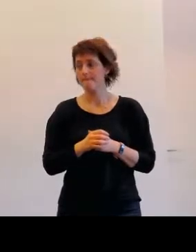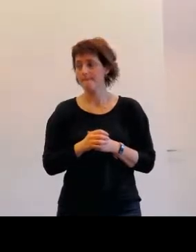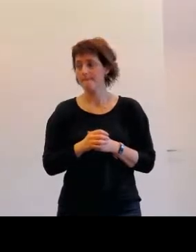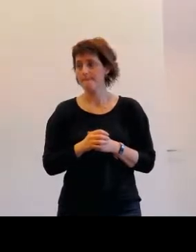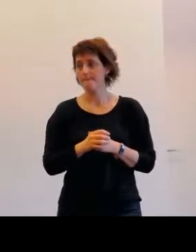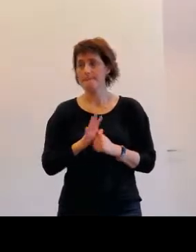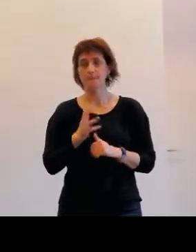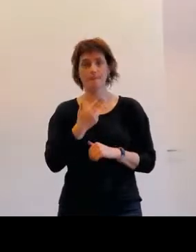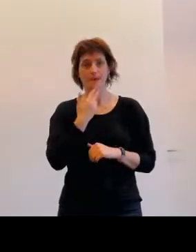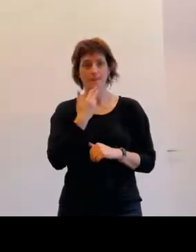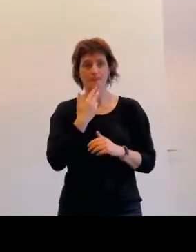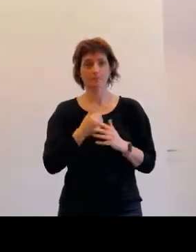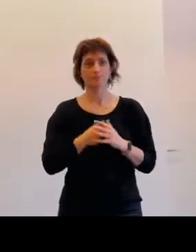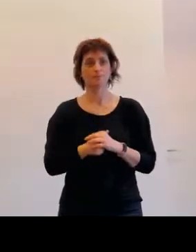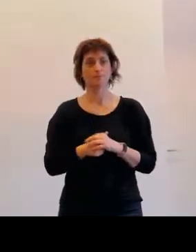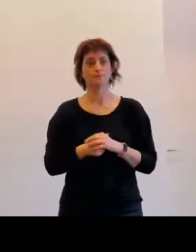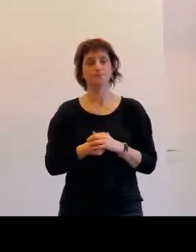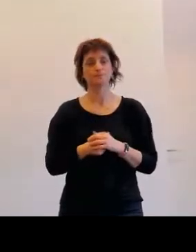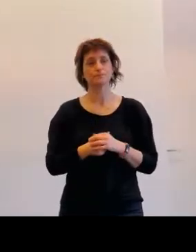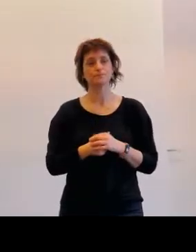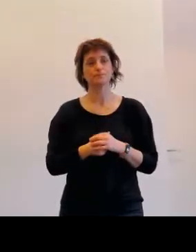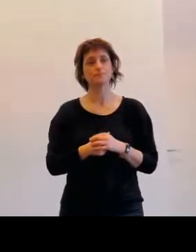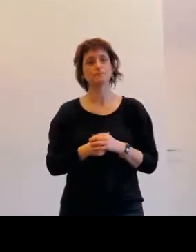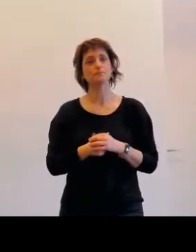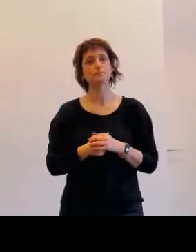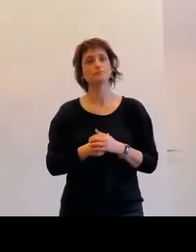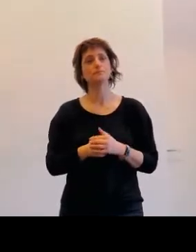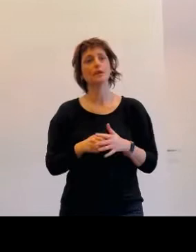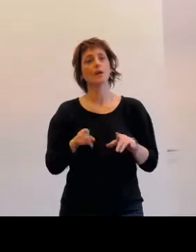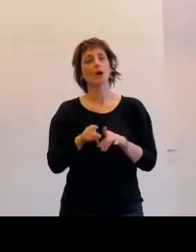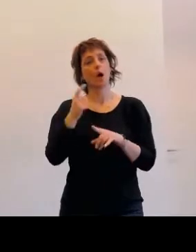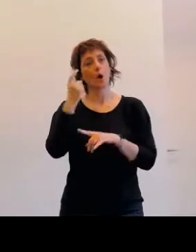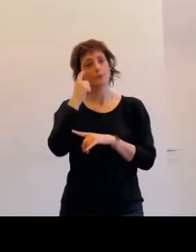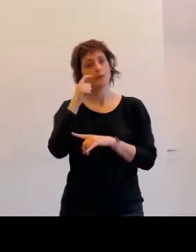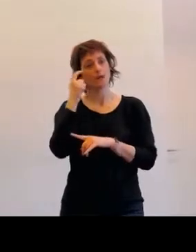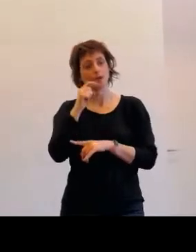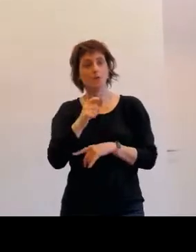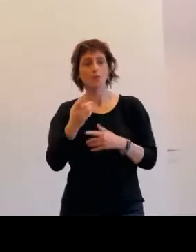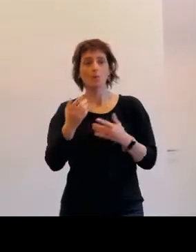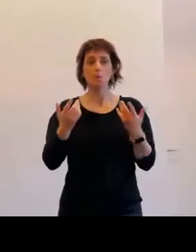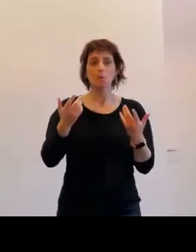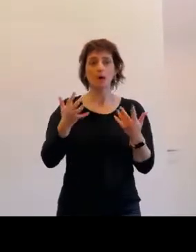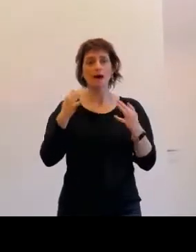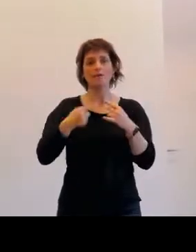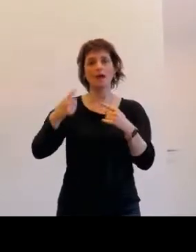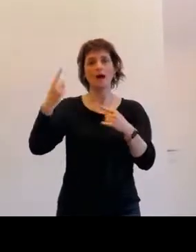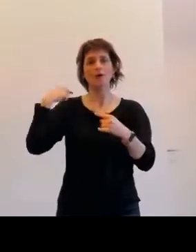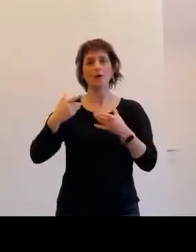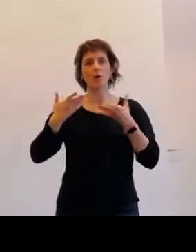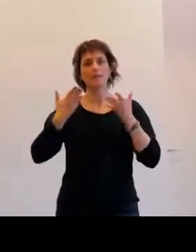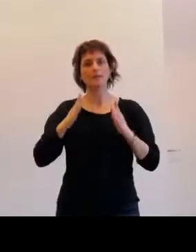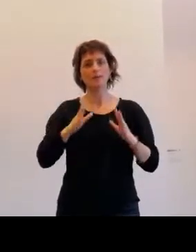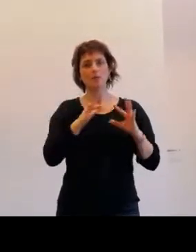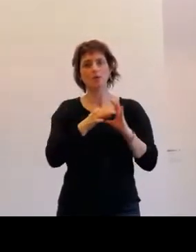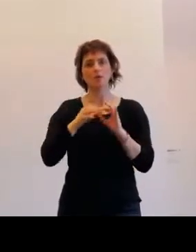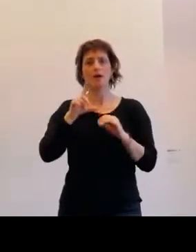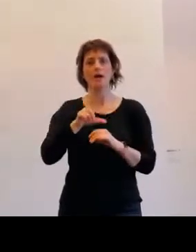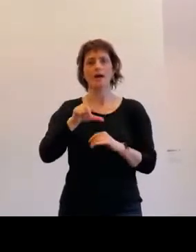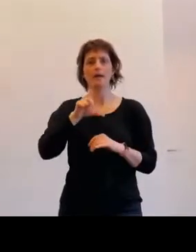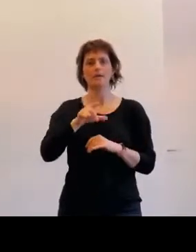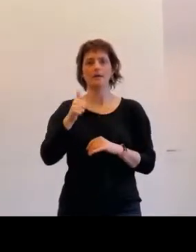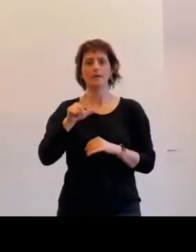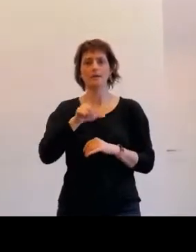très bien. Et y a-t-il des observations relatives aux décisions prises en application du